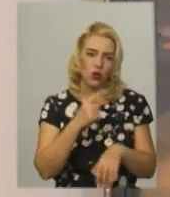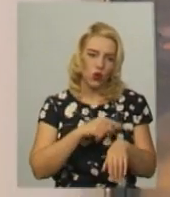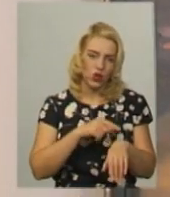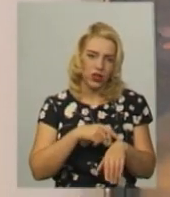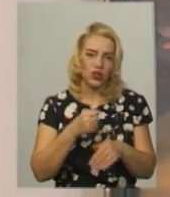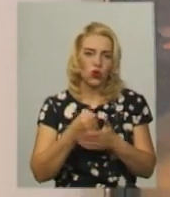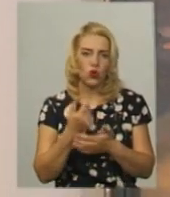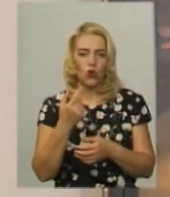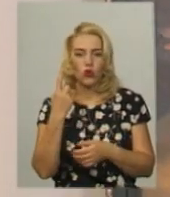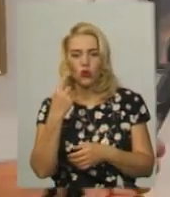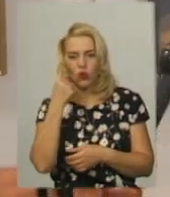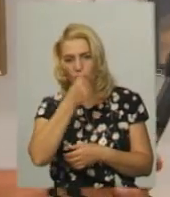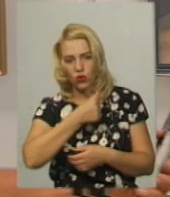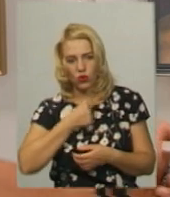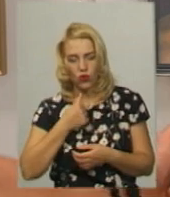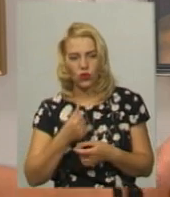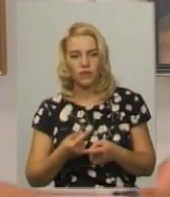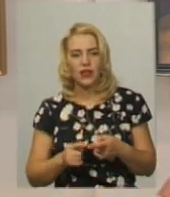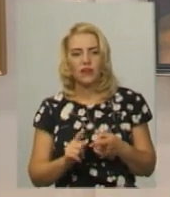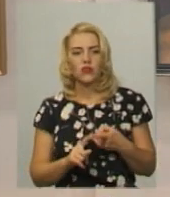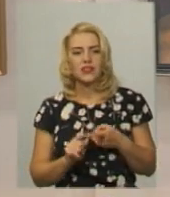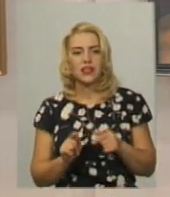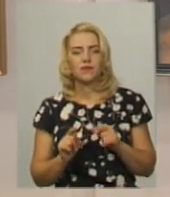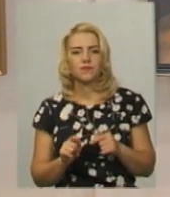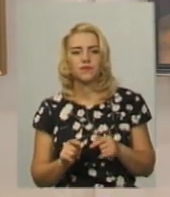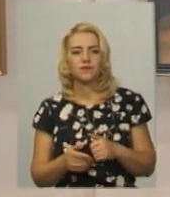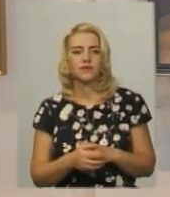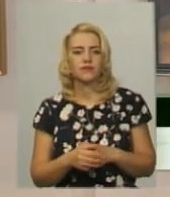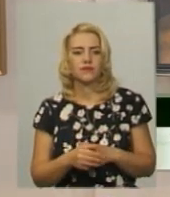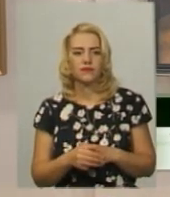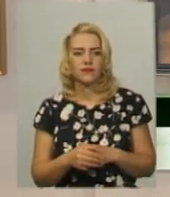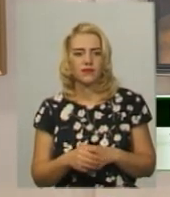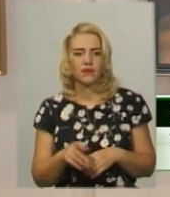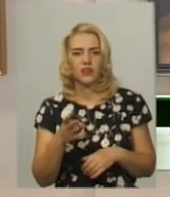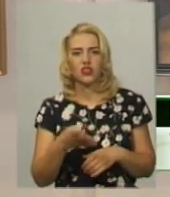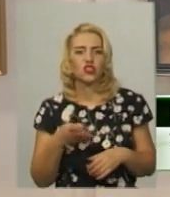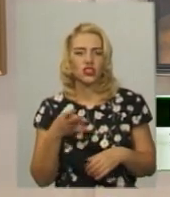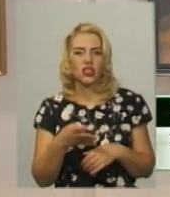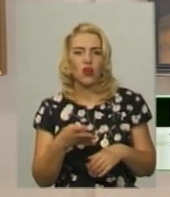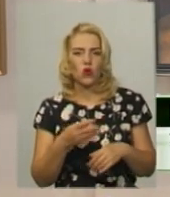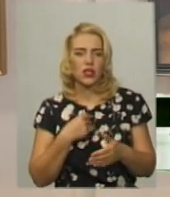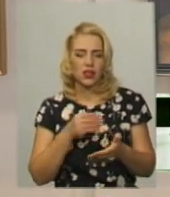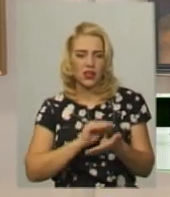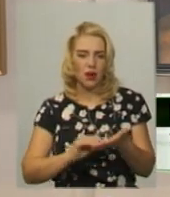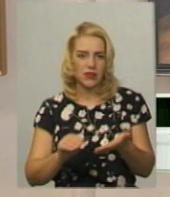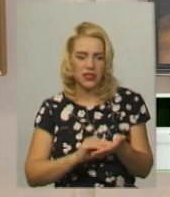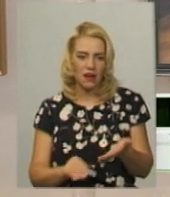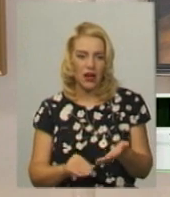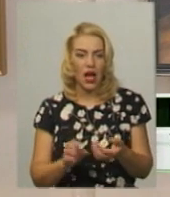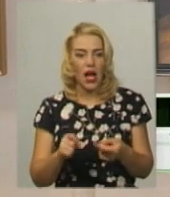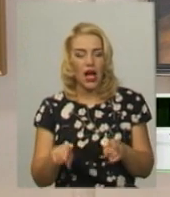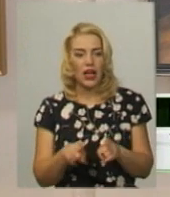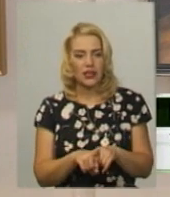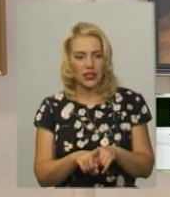в залежності від тематики. Цю роботу це, може, 3-4 години, я її написав, а такі,